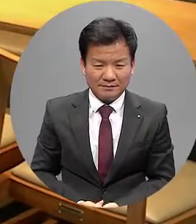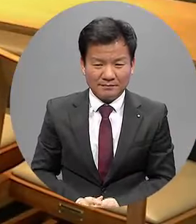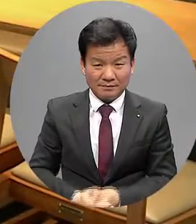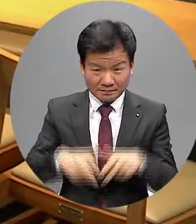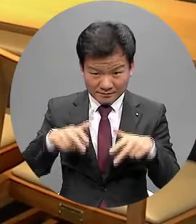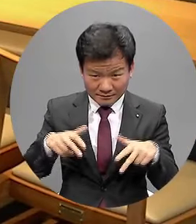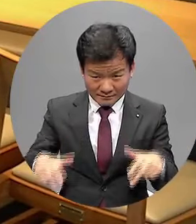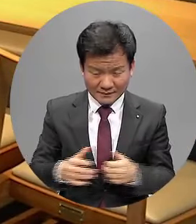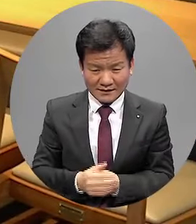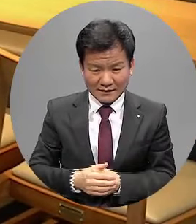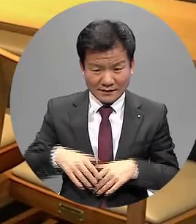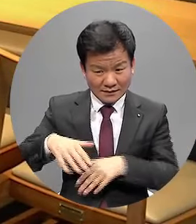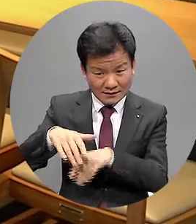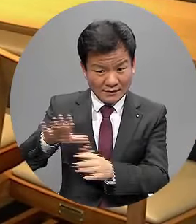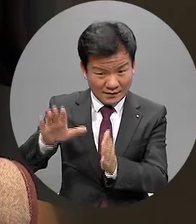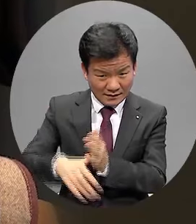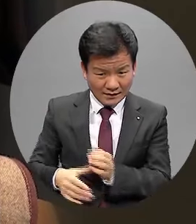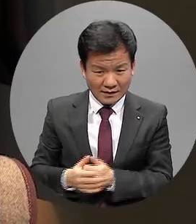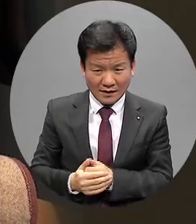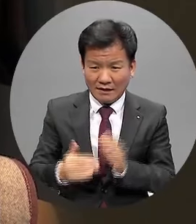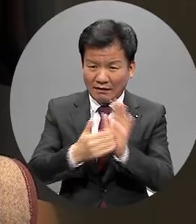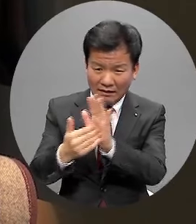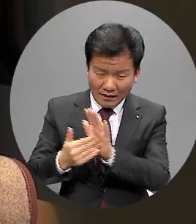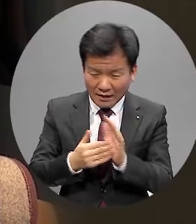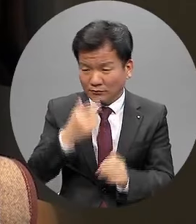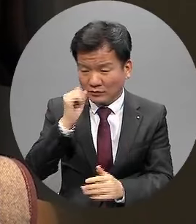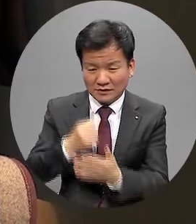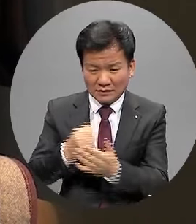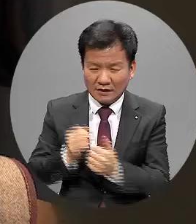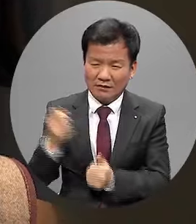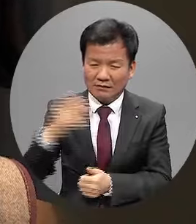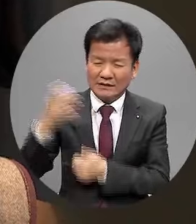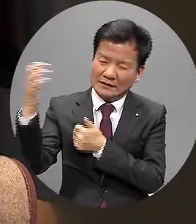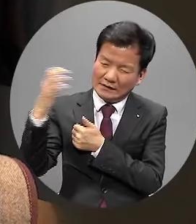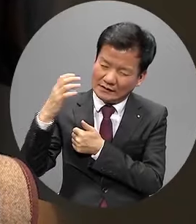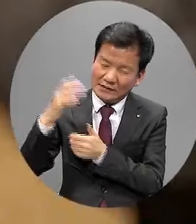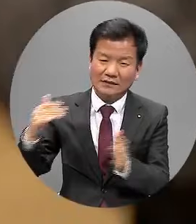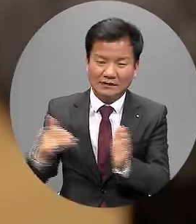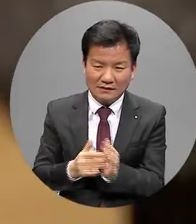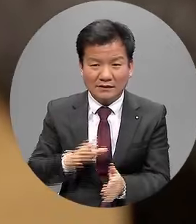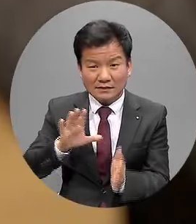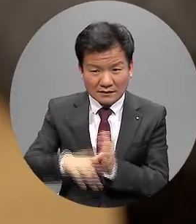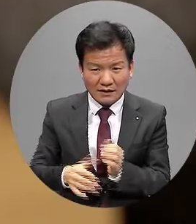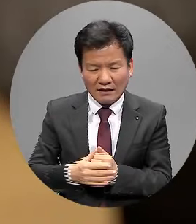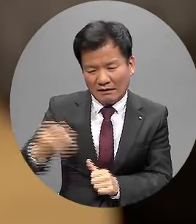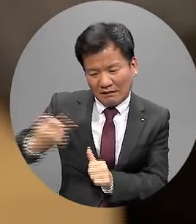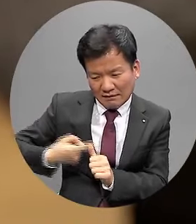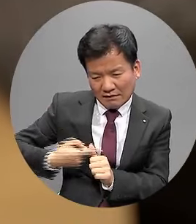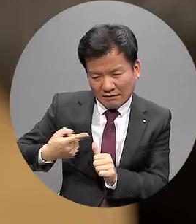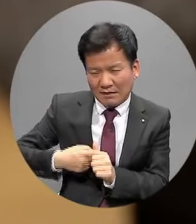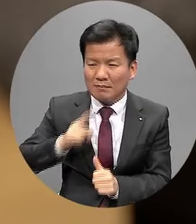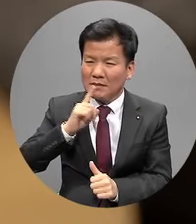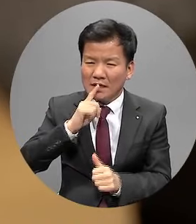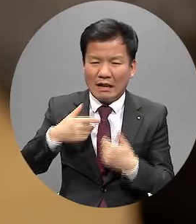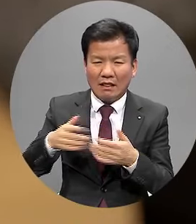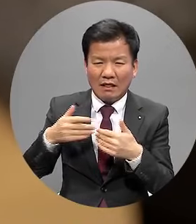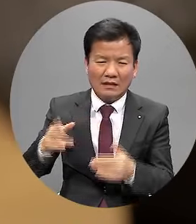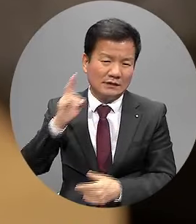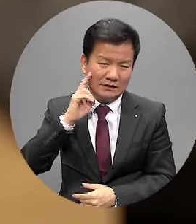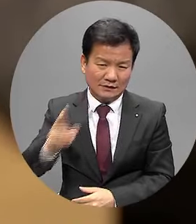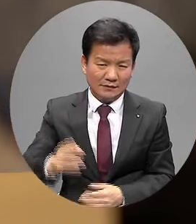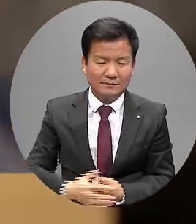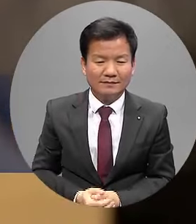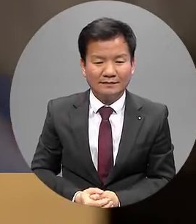직원은 이날 거리행진 집회에서 대응이 미숙했다는 이유로 또 질책을 받았고 이 과정에서 욕설과 막말을 들었다고 했습니다.